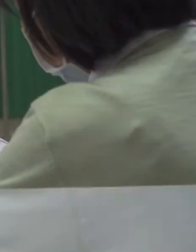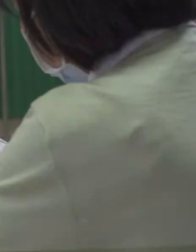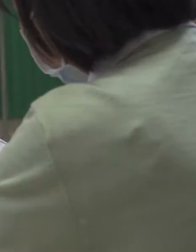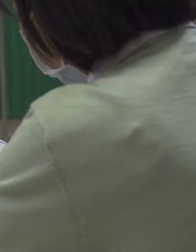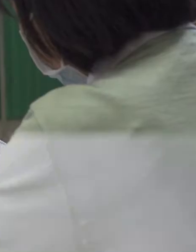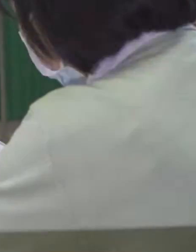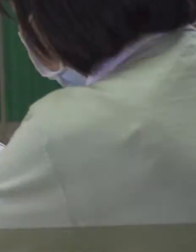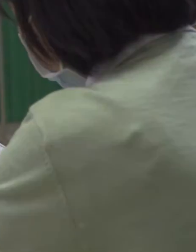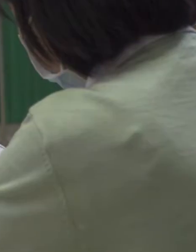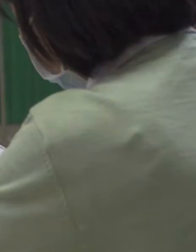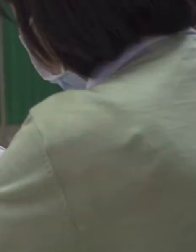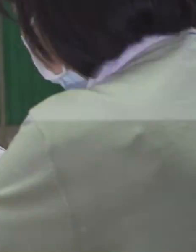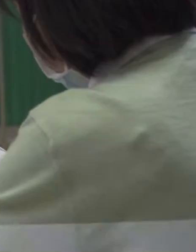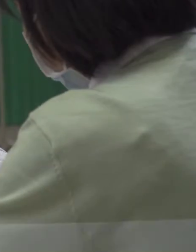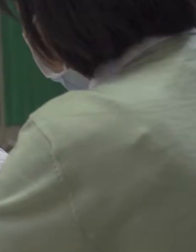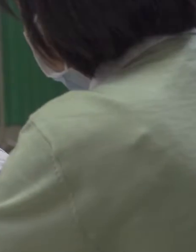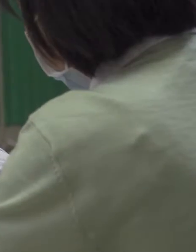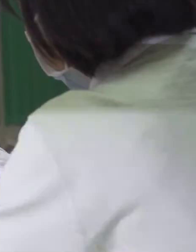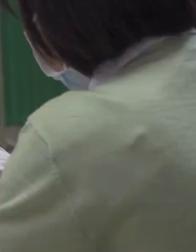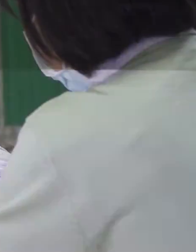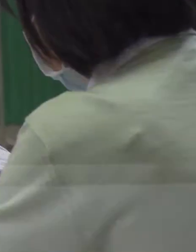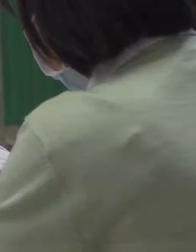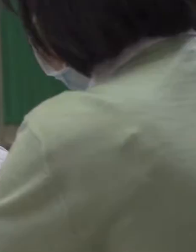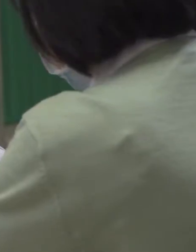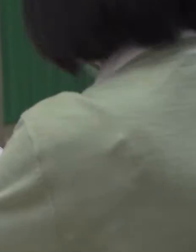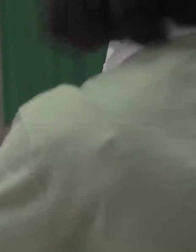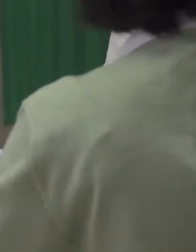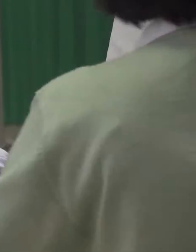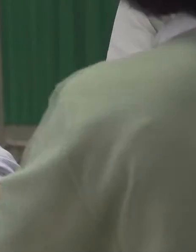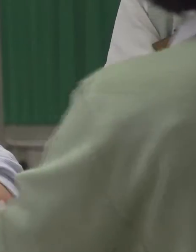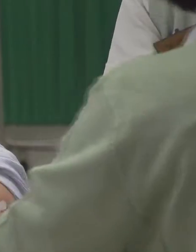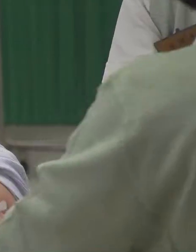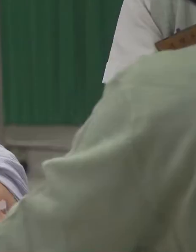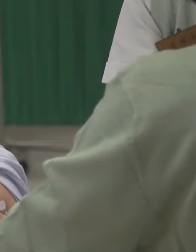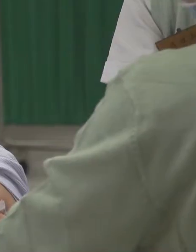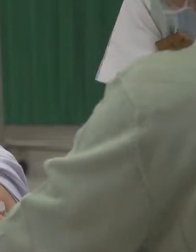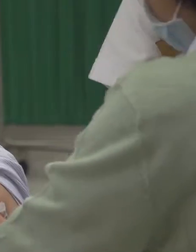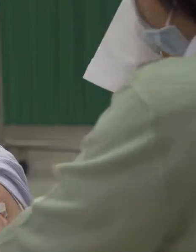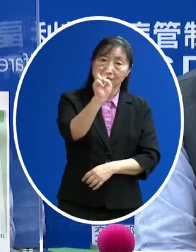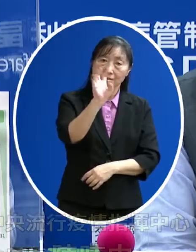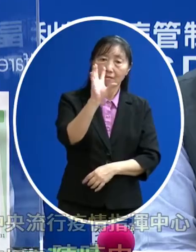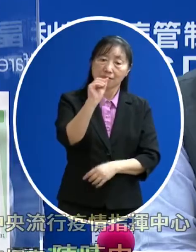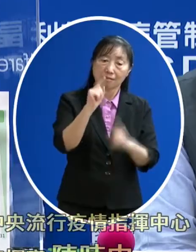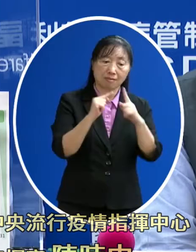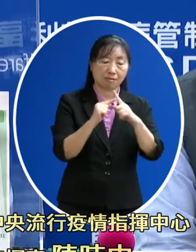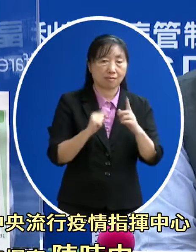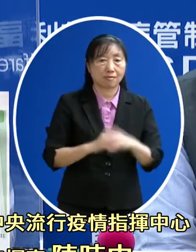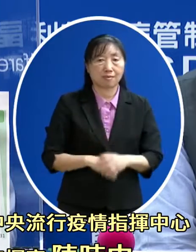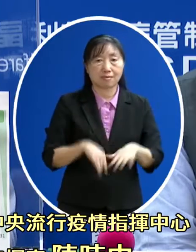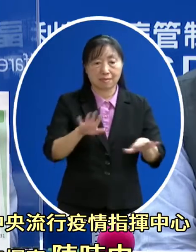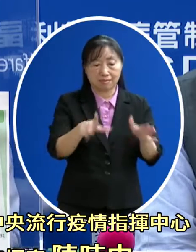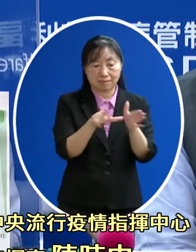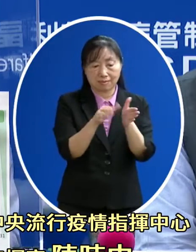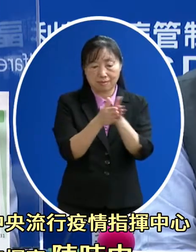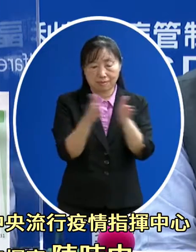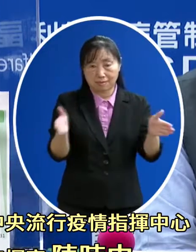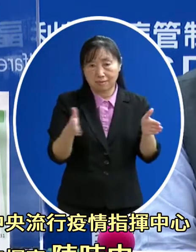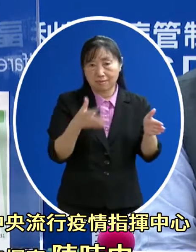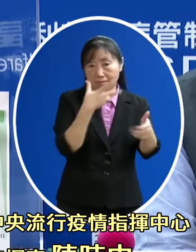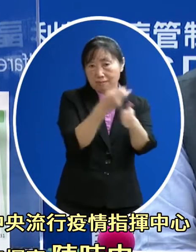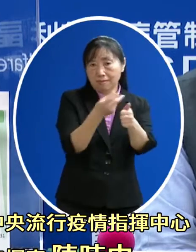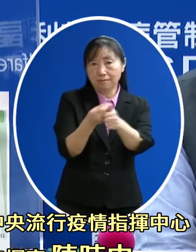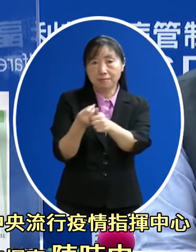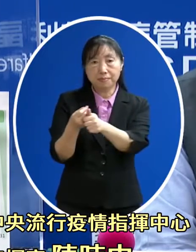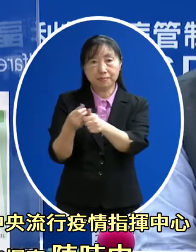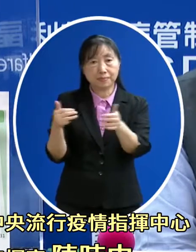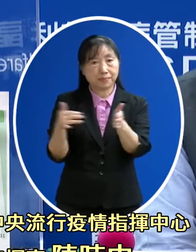429857人。接种的院所也由目前的87家增加为103家。 那经过这段时间的施打，大概